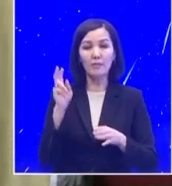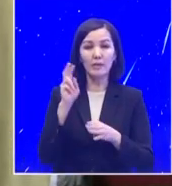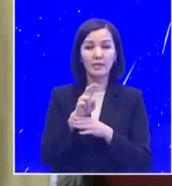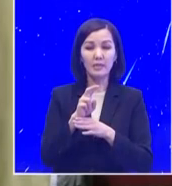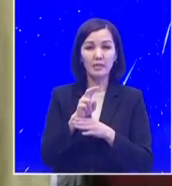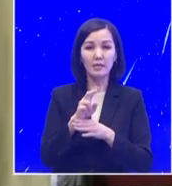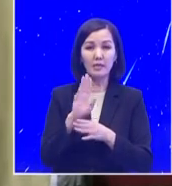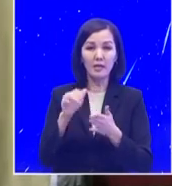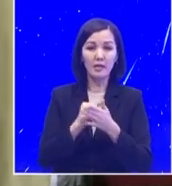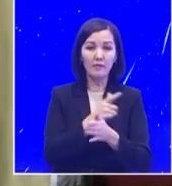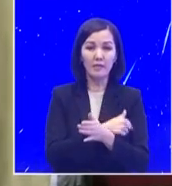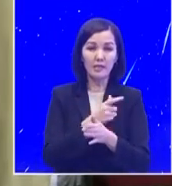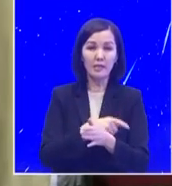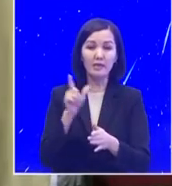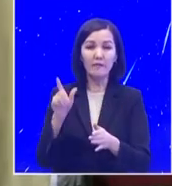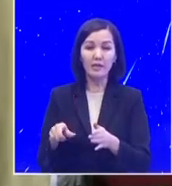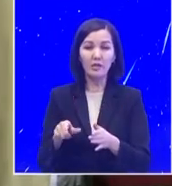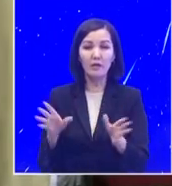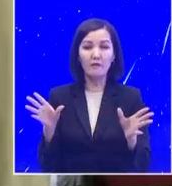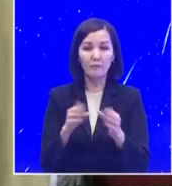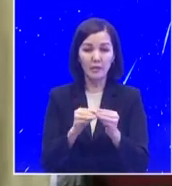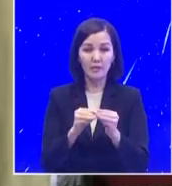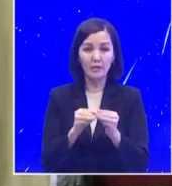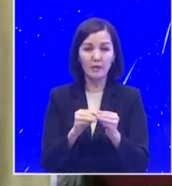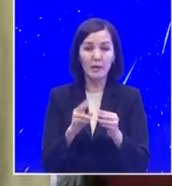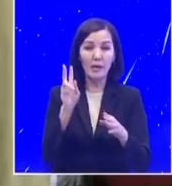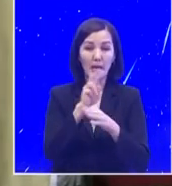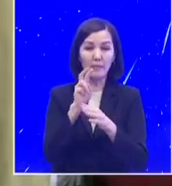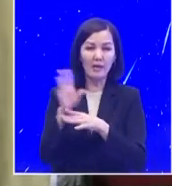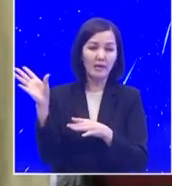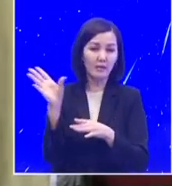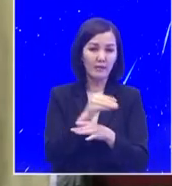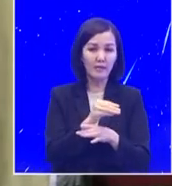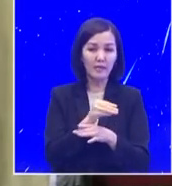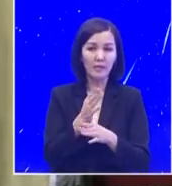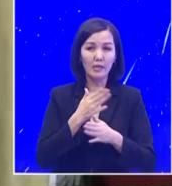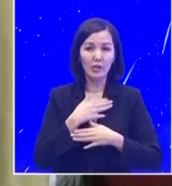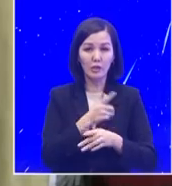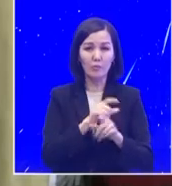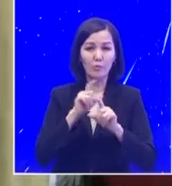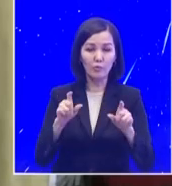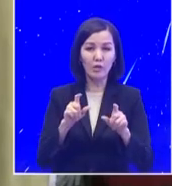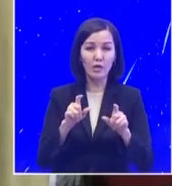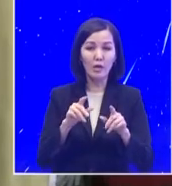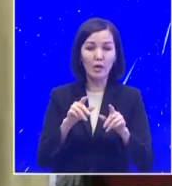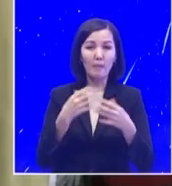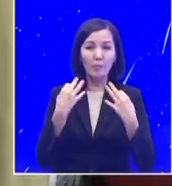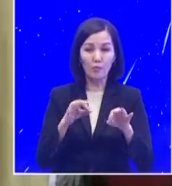главный санитарный врач. Вместе с Батыржан Кулаем Ергеновичем мы объехали все наши пункты пропуска.